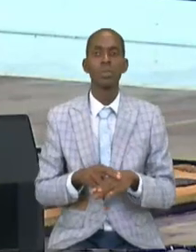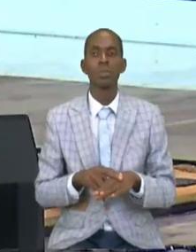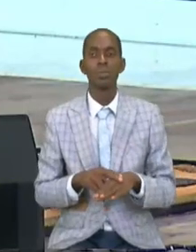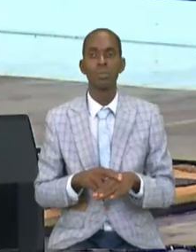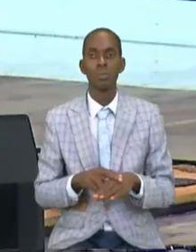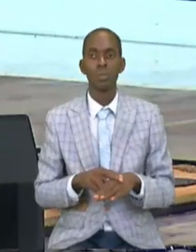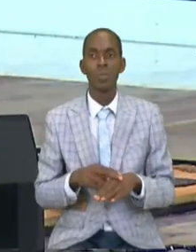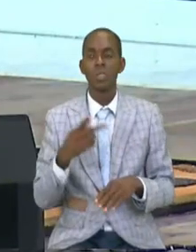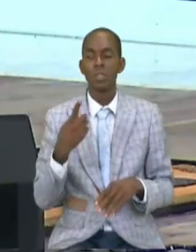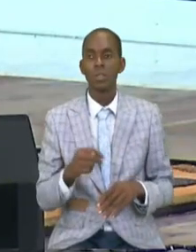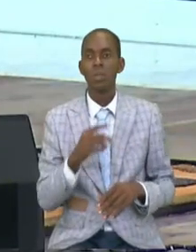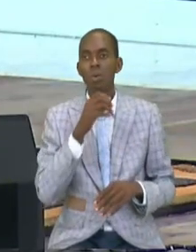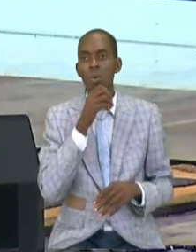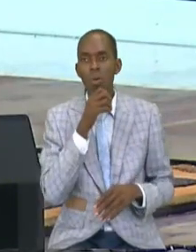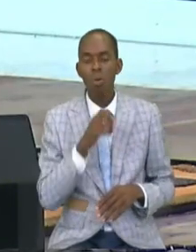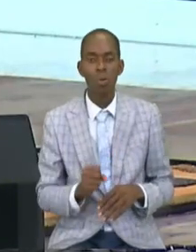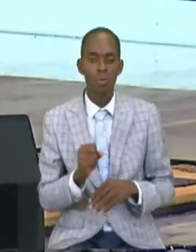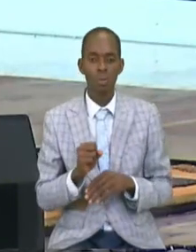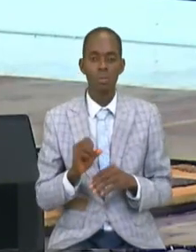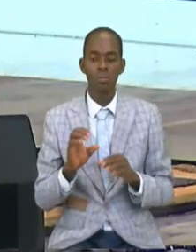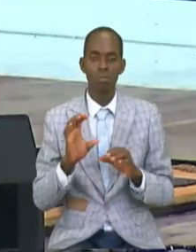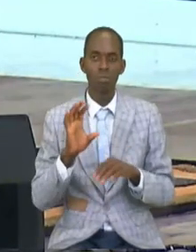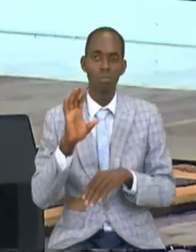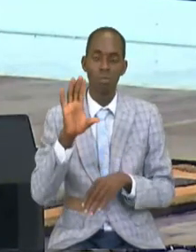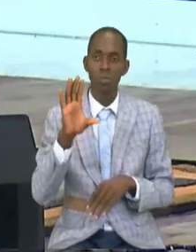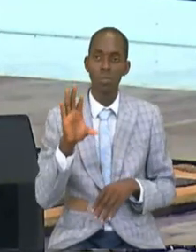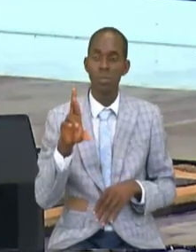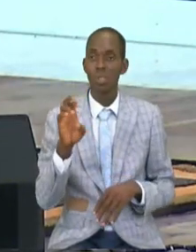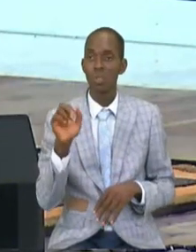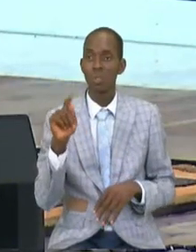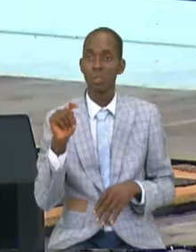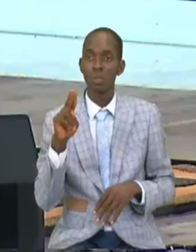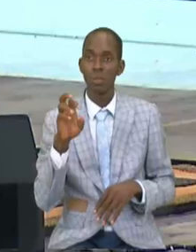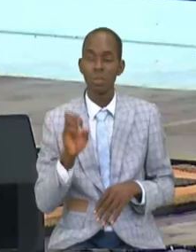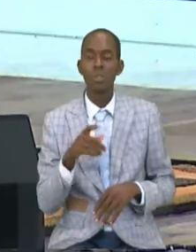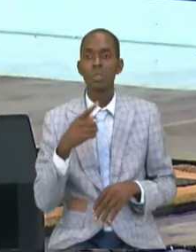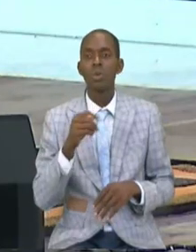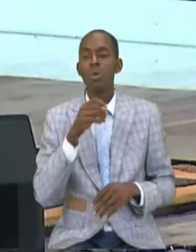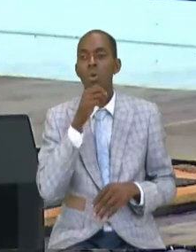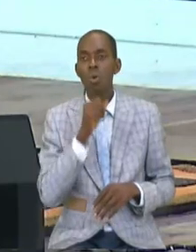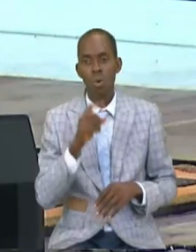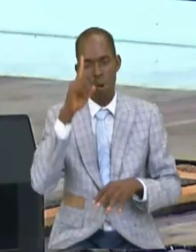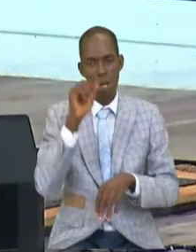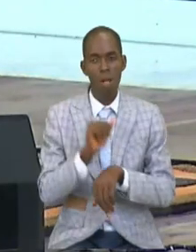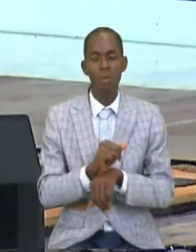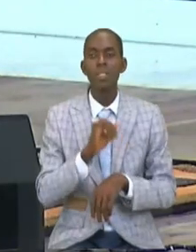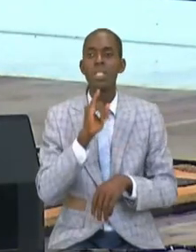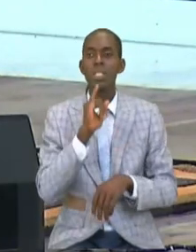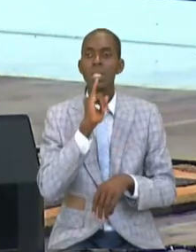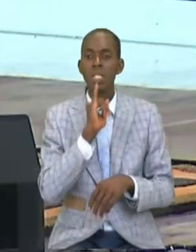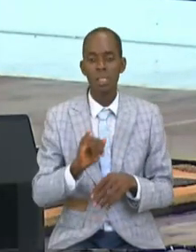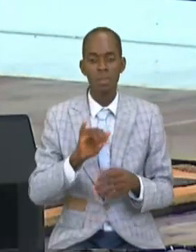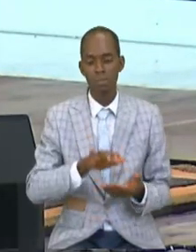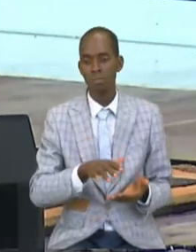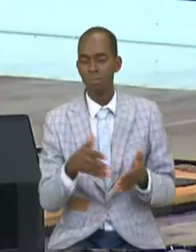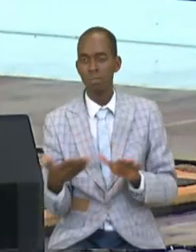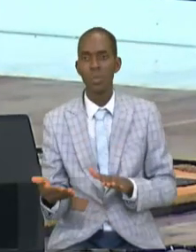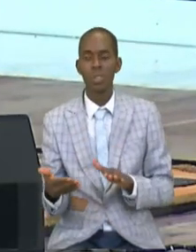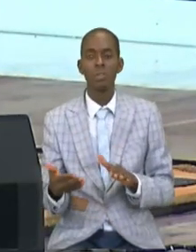la vieille nature, la vieille créature. La vieille habitude a